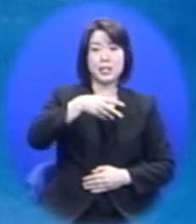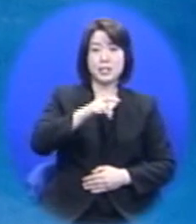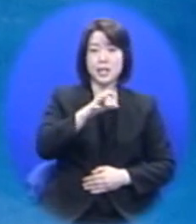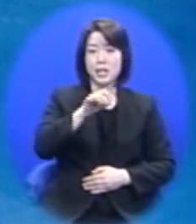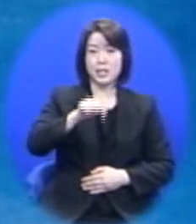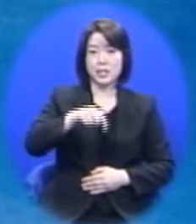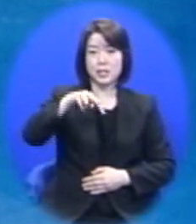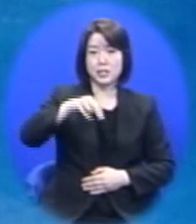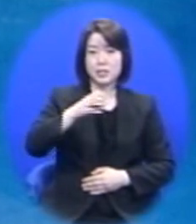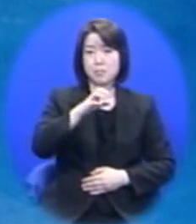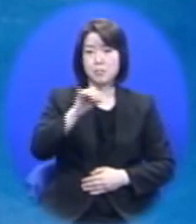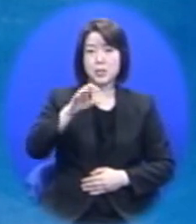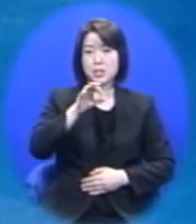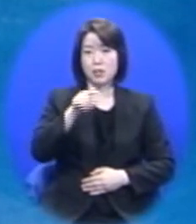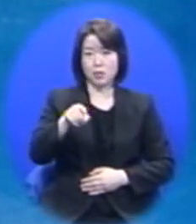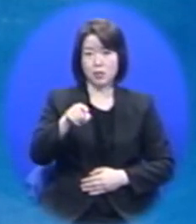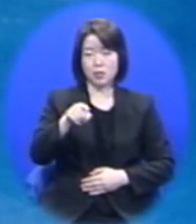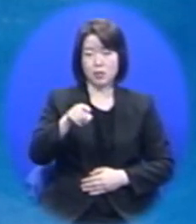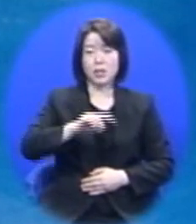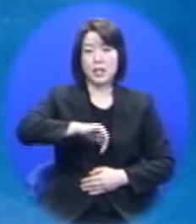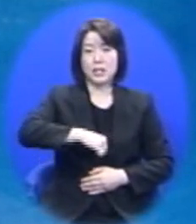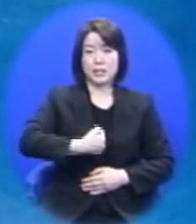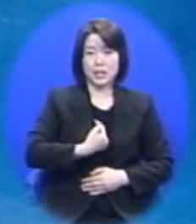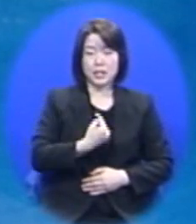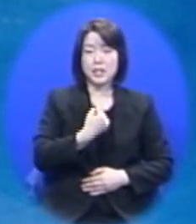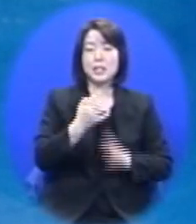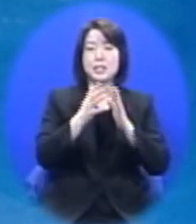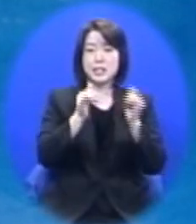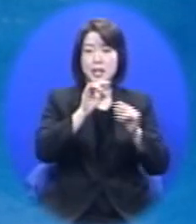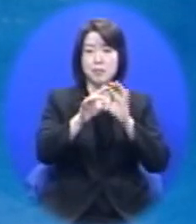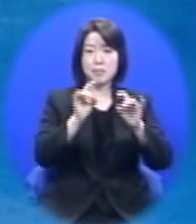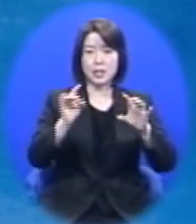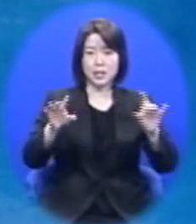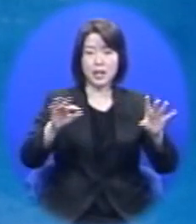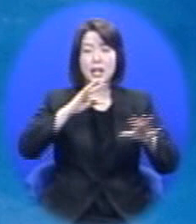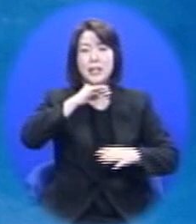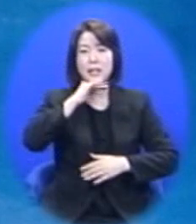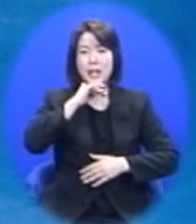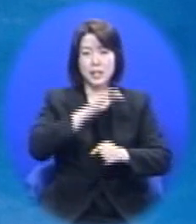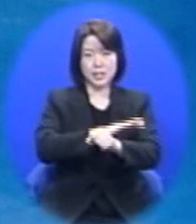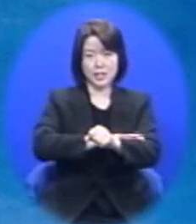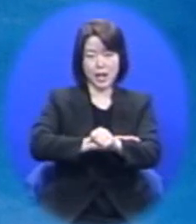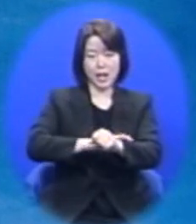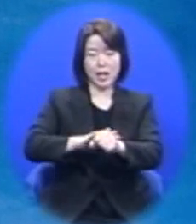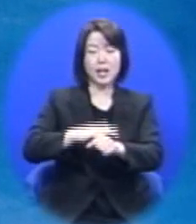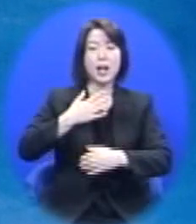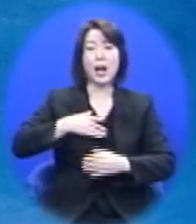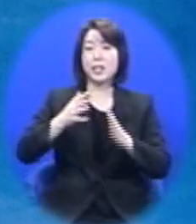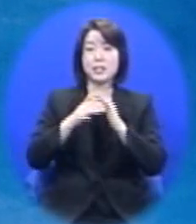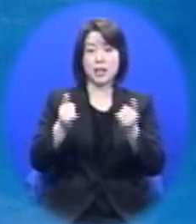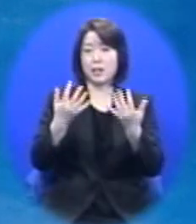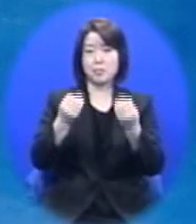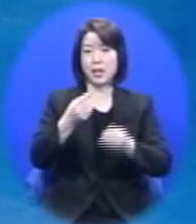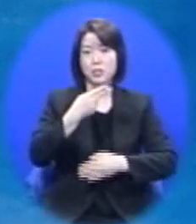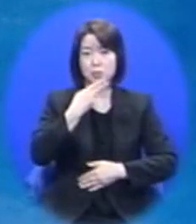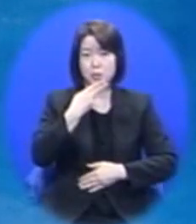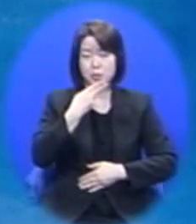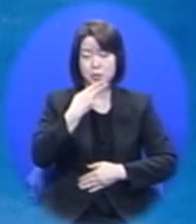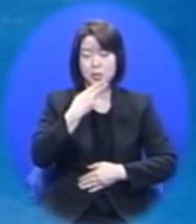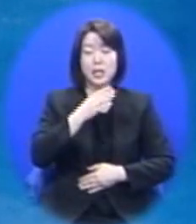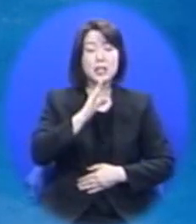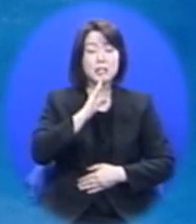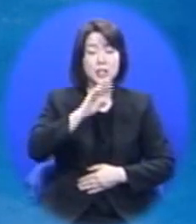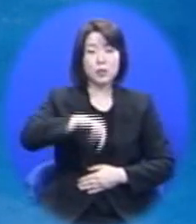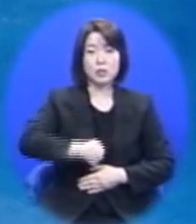셰익스피어가 사람마다 자기 나이를 바로 세는 사람이 없다고 그랬는데 실제로 자기 나이를